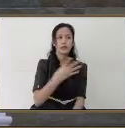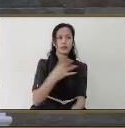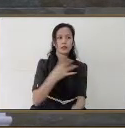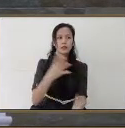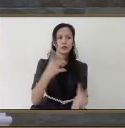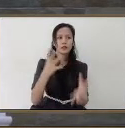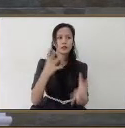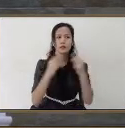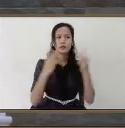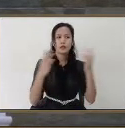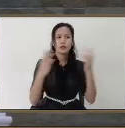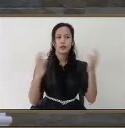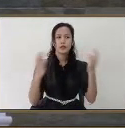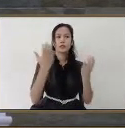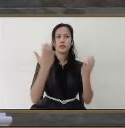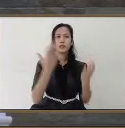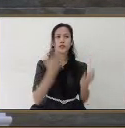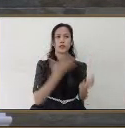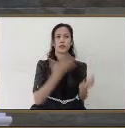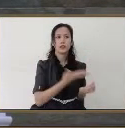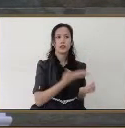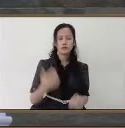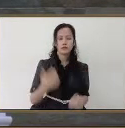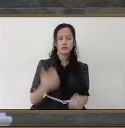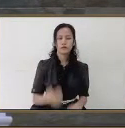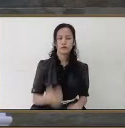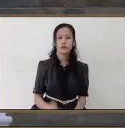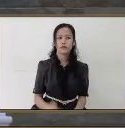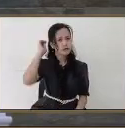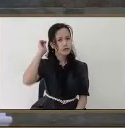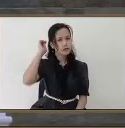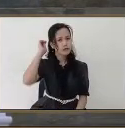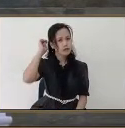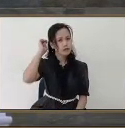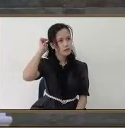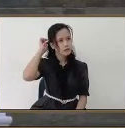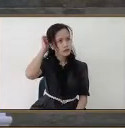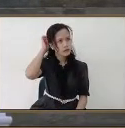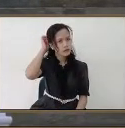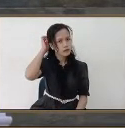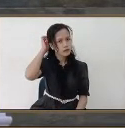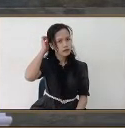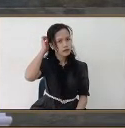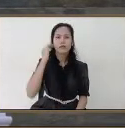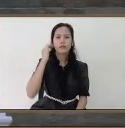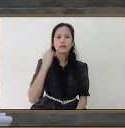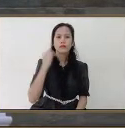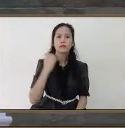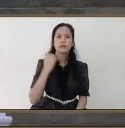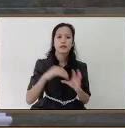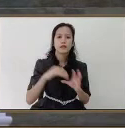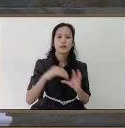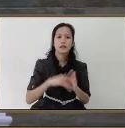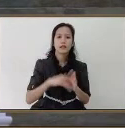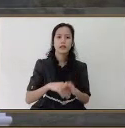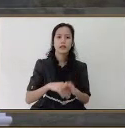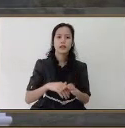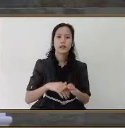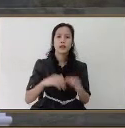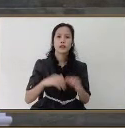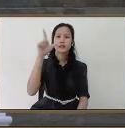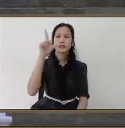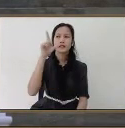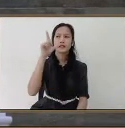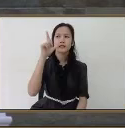Michael last Thursday sa Baptist lunch. I've noticed it. Actually, nag-message ako sa area